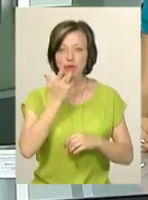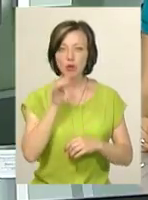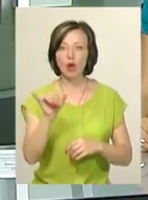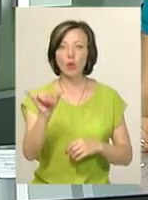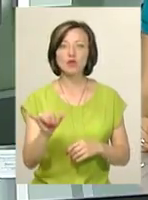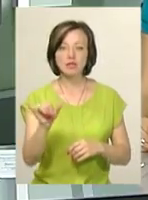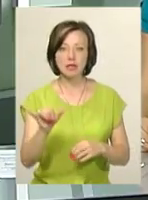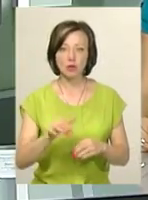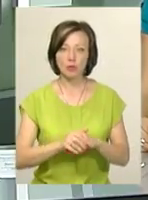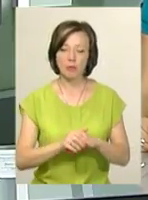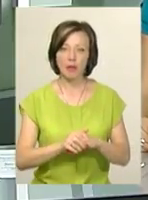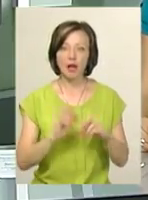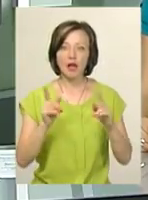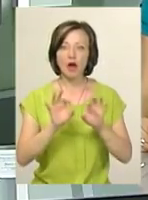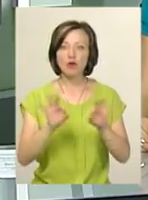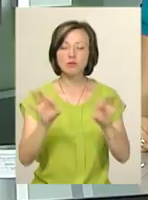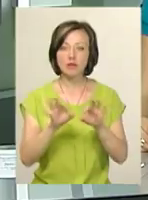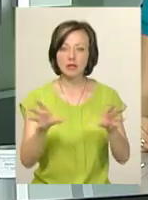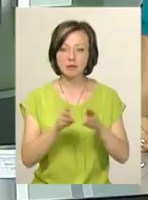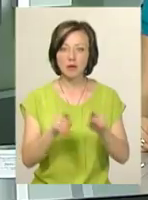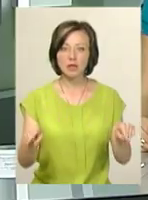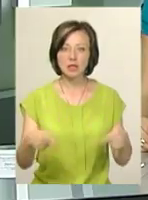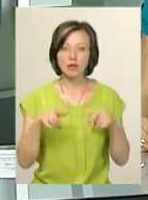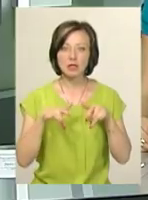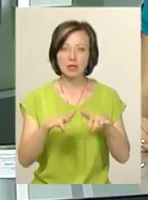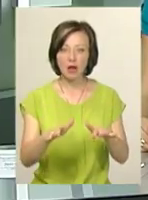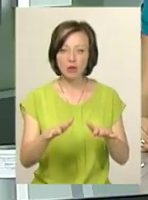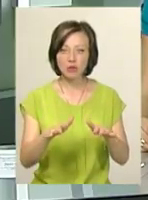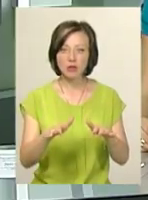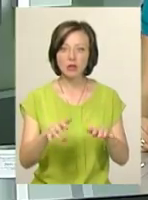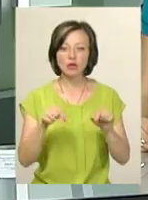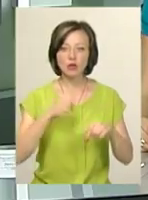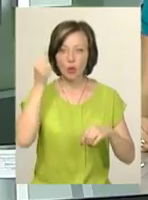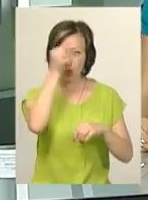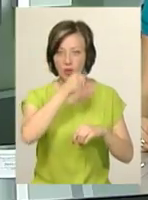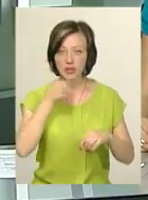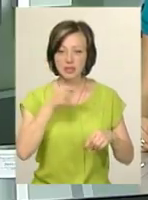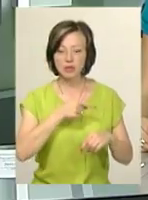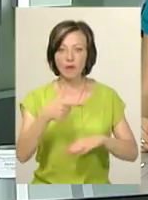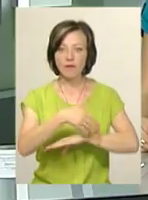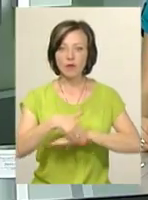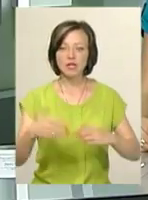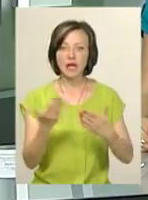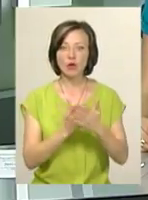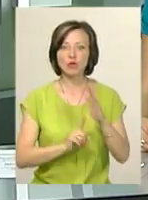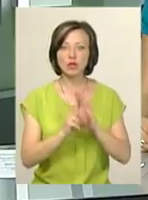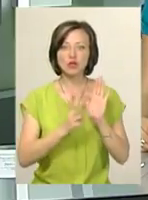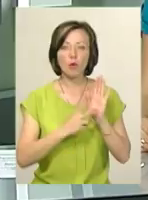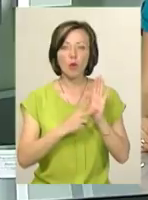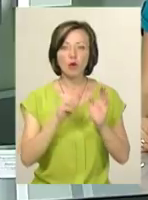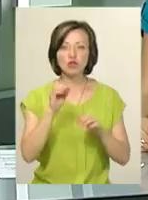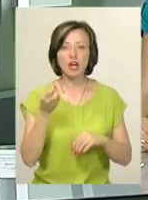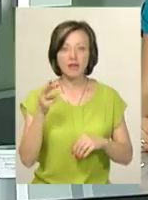національного університету. Як розповіла співорганізаторка заходу Анастасія Козак, цьогорічний сезон вуличного кіно розпочався 7